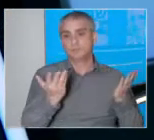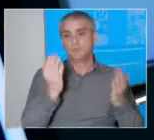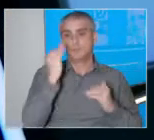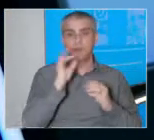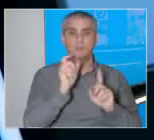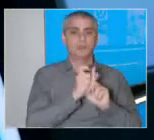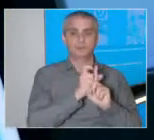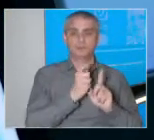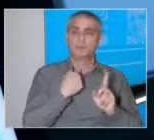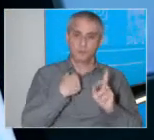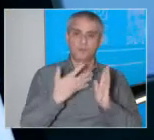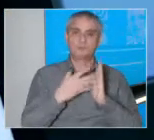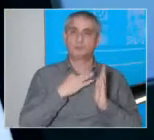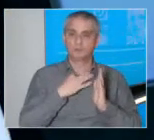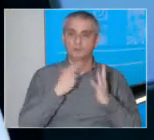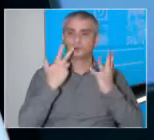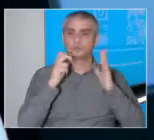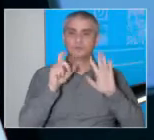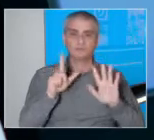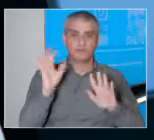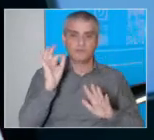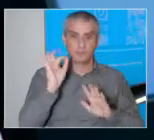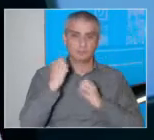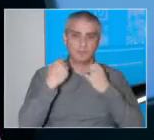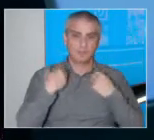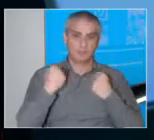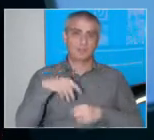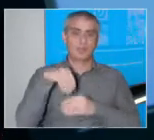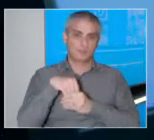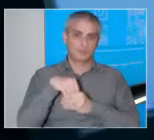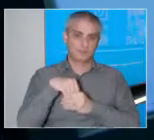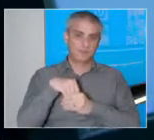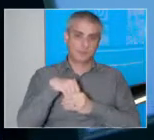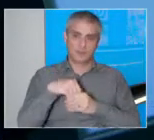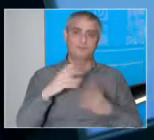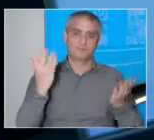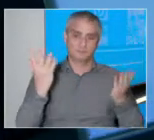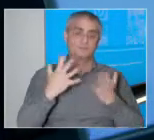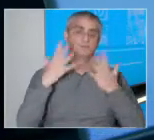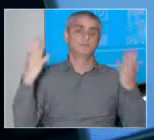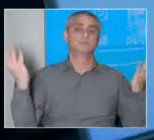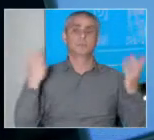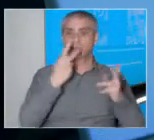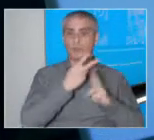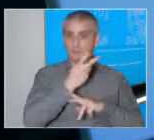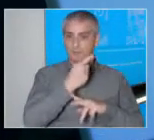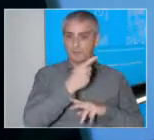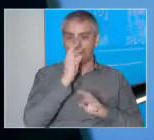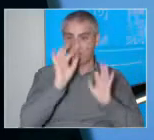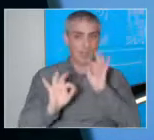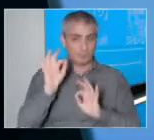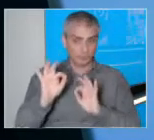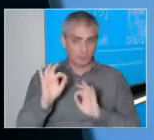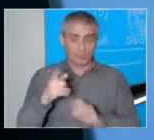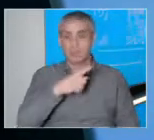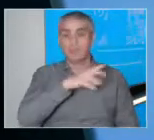אנחנו, ברוך השם, בסקרים שלנו עם 87% ביטחון בהצבעה. זה דרמטי. אז בסדר, אז הם עוברים עכשיו להכפשה, דמוניזציה. הרי